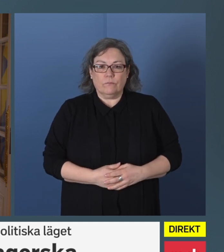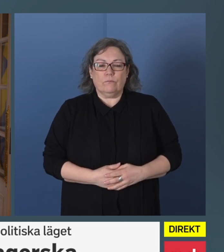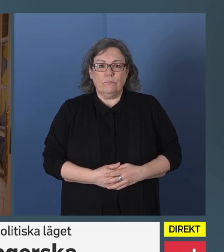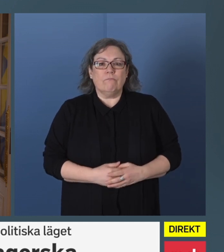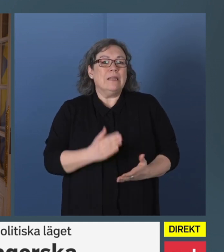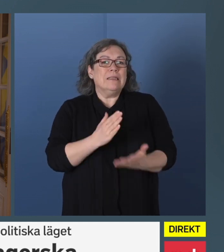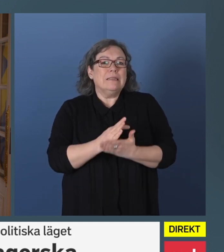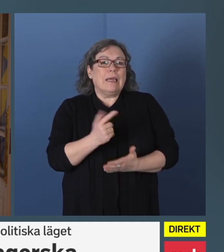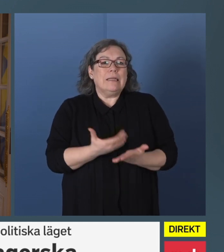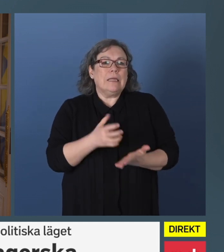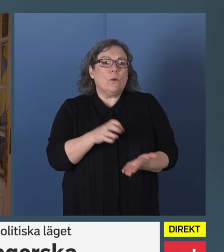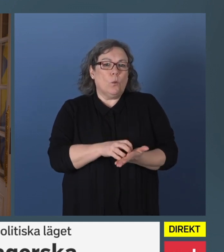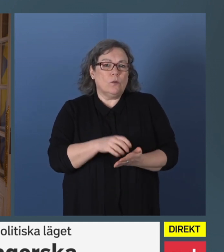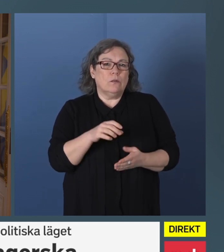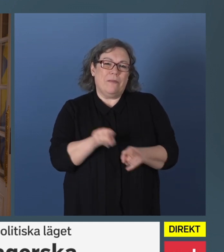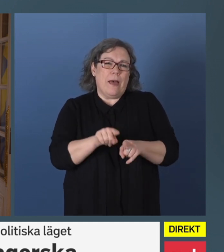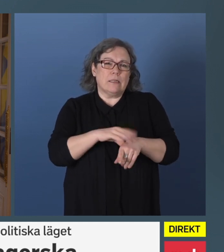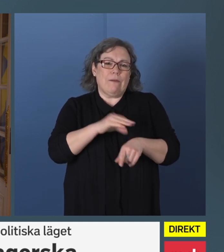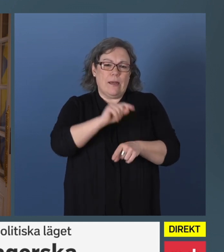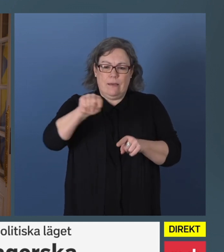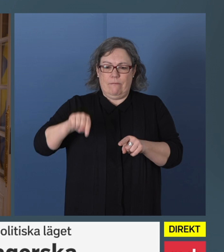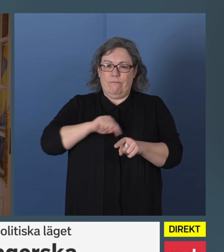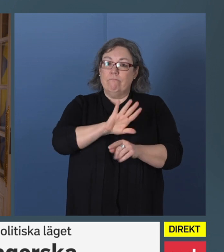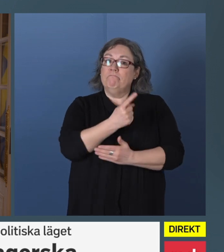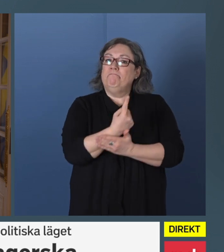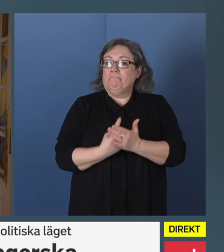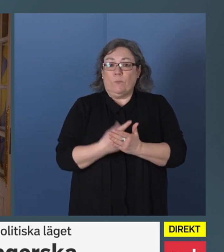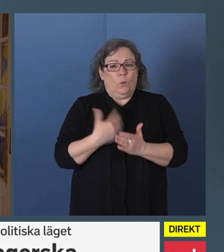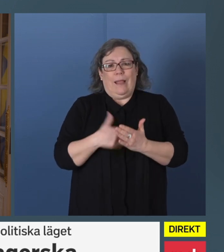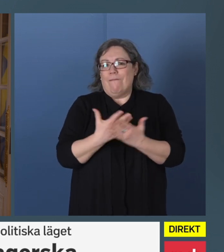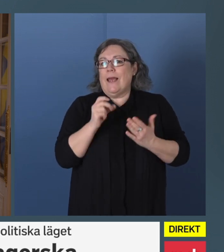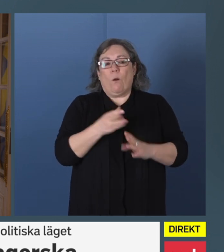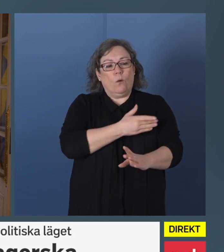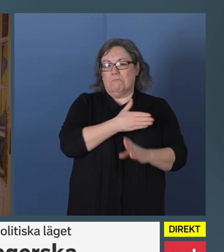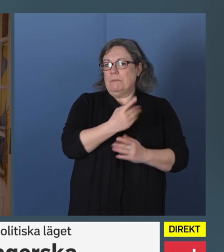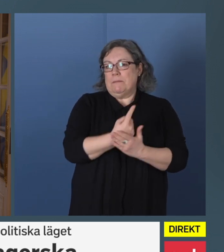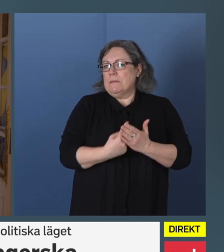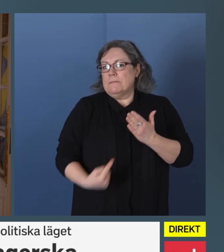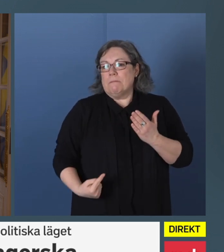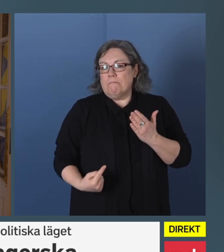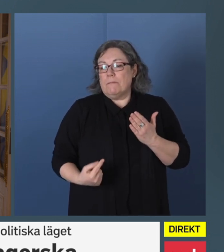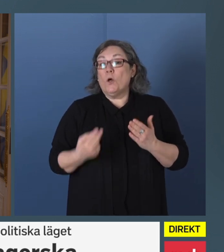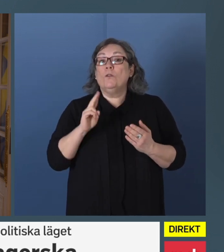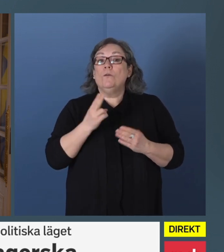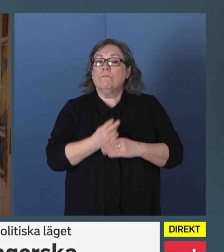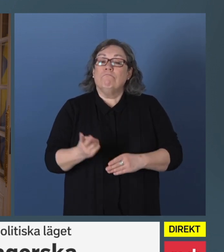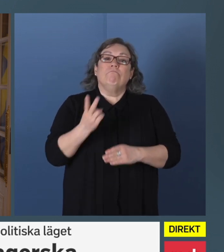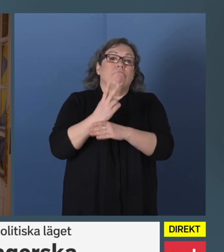Säkerhetsläget i Sveriges närområde har försämrats sedan flera år tillbaka. Och nu skärps det